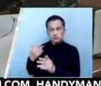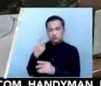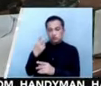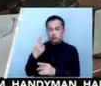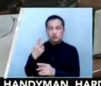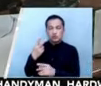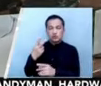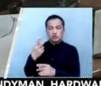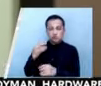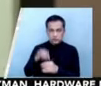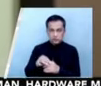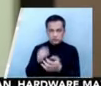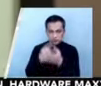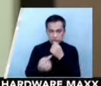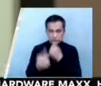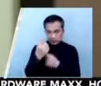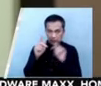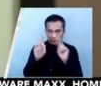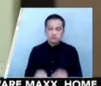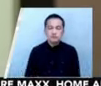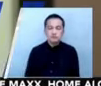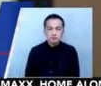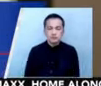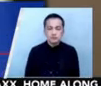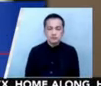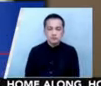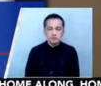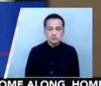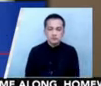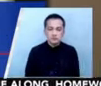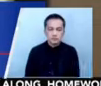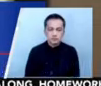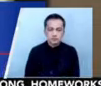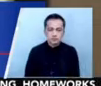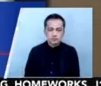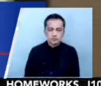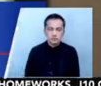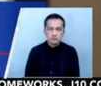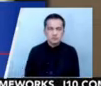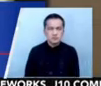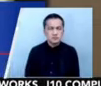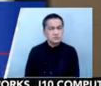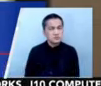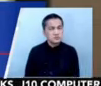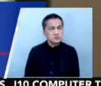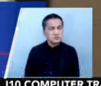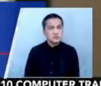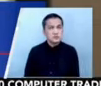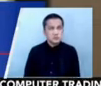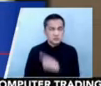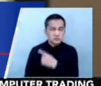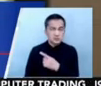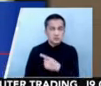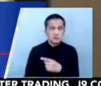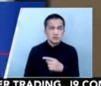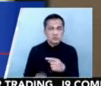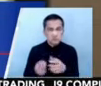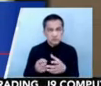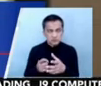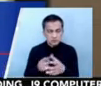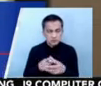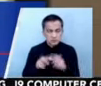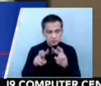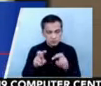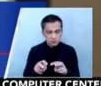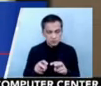isang tao lamang. Wala pa pong conclusion na magaganap dito. These are mere initial findings and will be submitted to